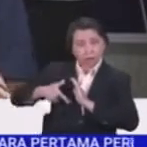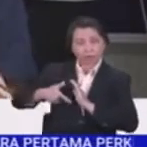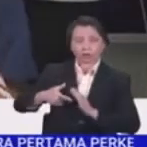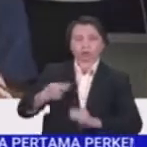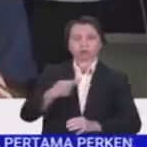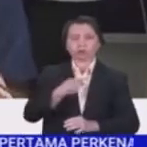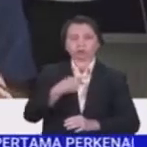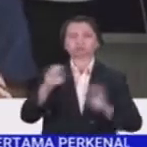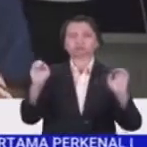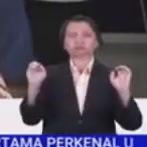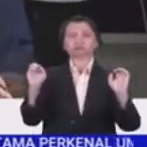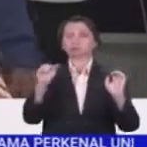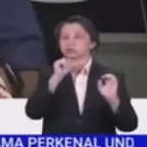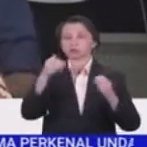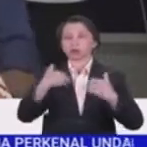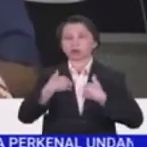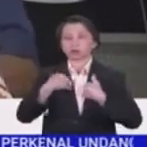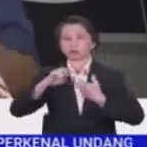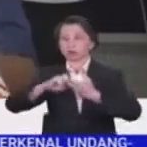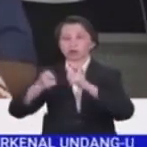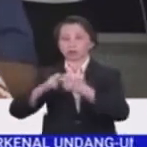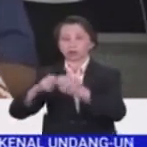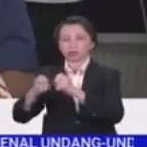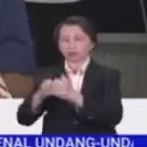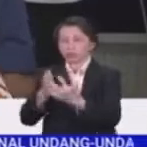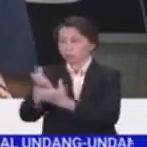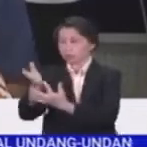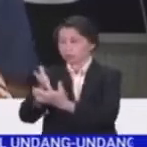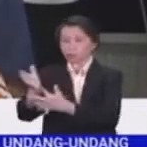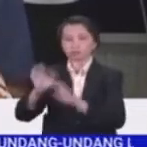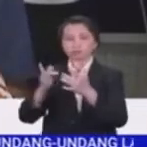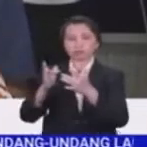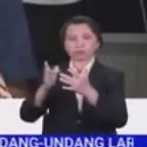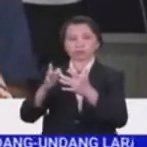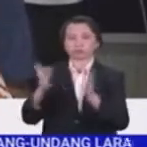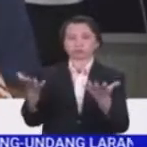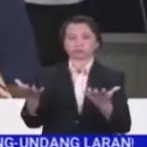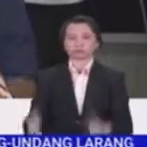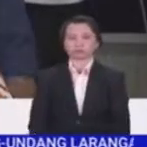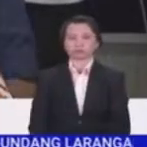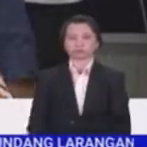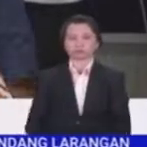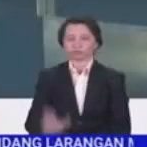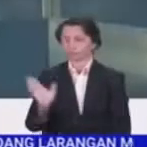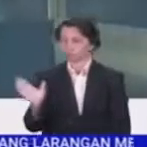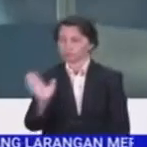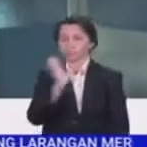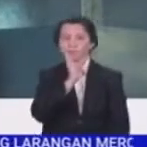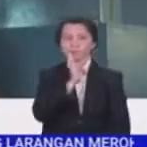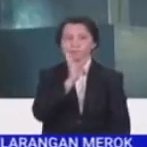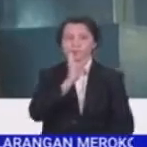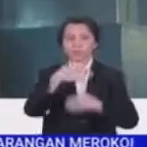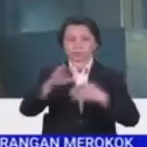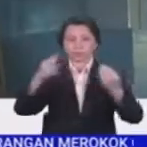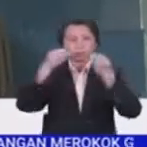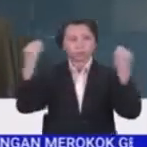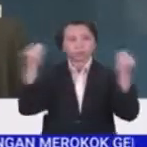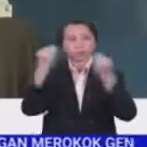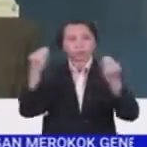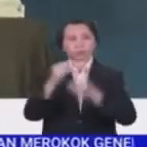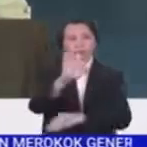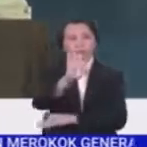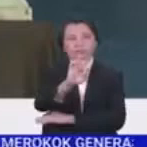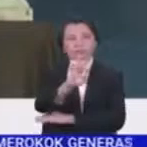tidak akan mempunyai kekangan dalam sudut akses kepada internet. Beliau berkata demikian selepas majlis perasmian